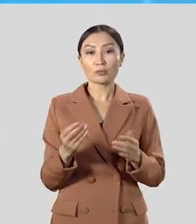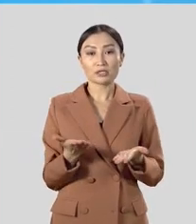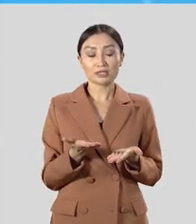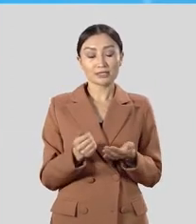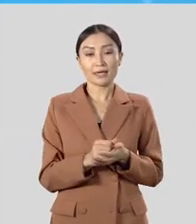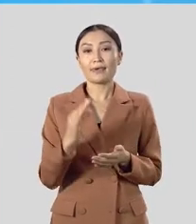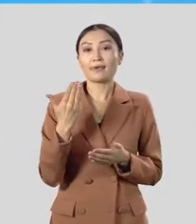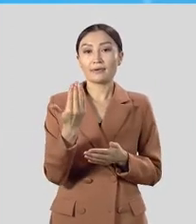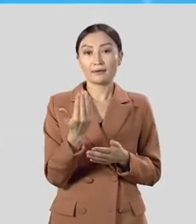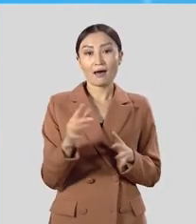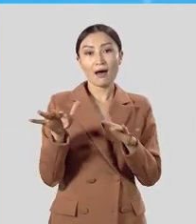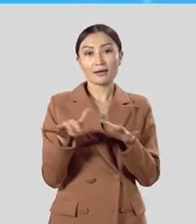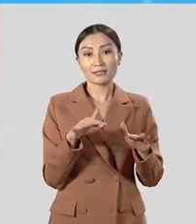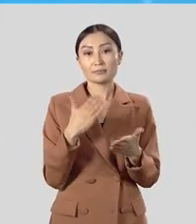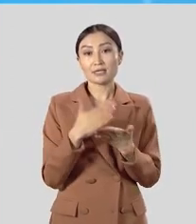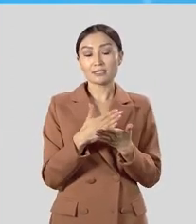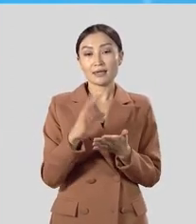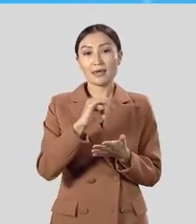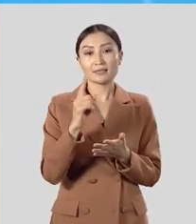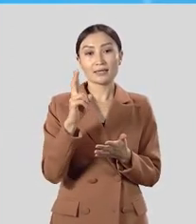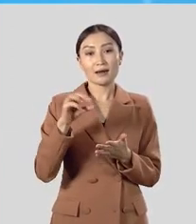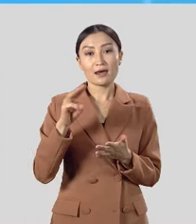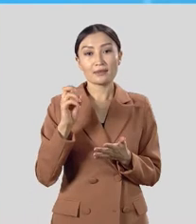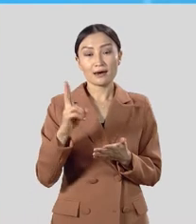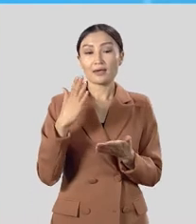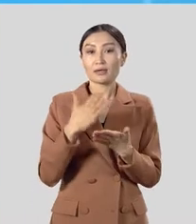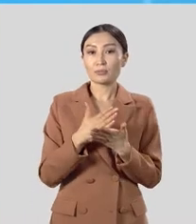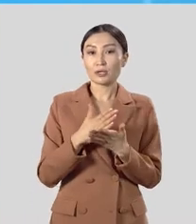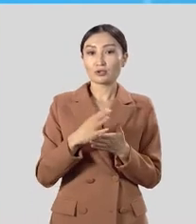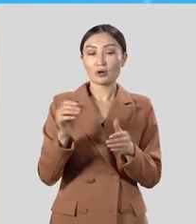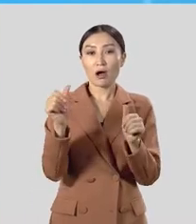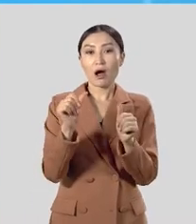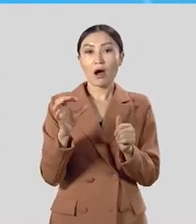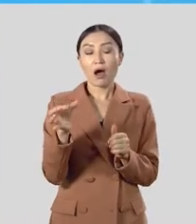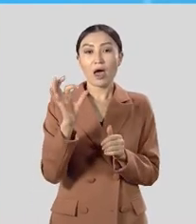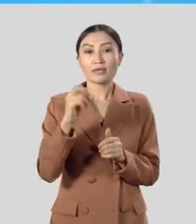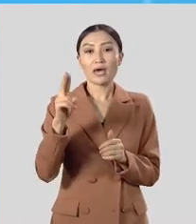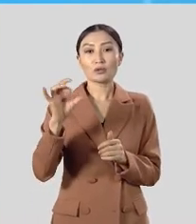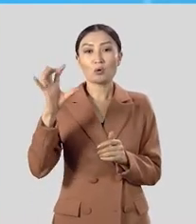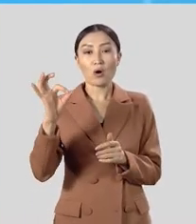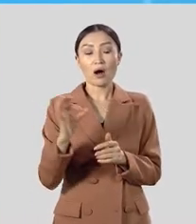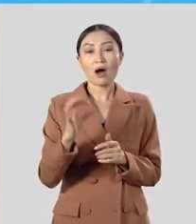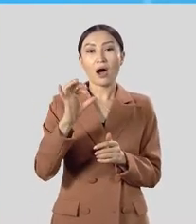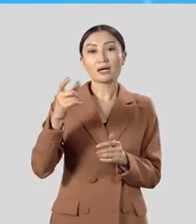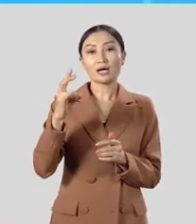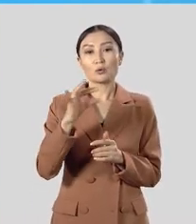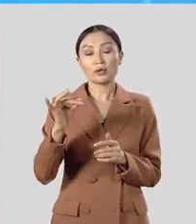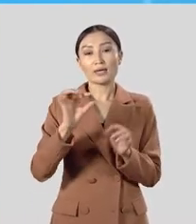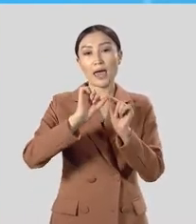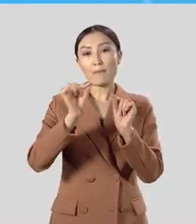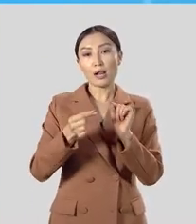жизни. Их организмы состоят из клеток, имеющих оформленное ядро, органоиды –